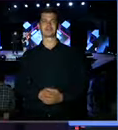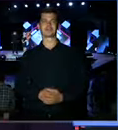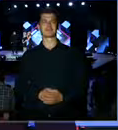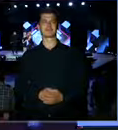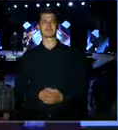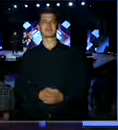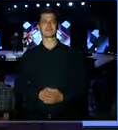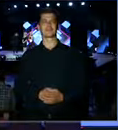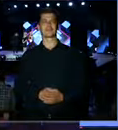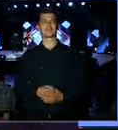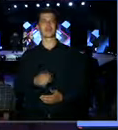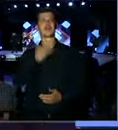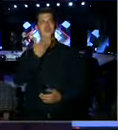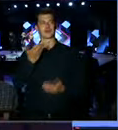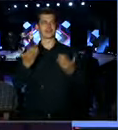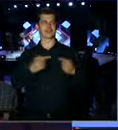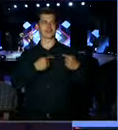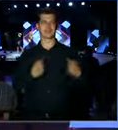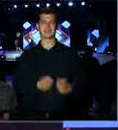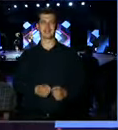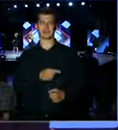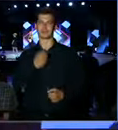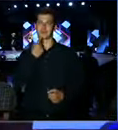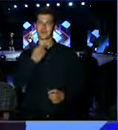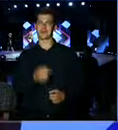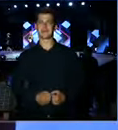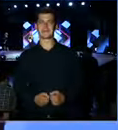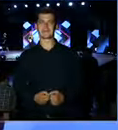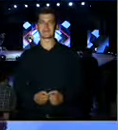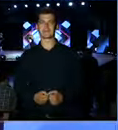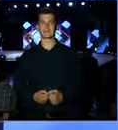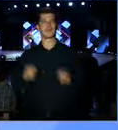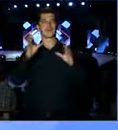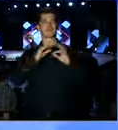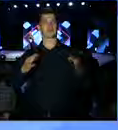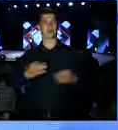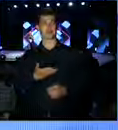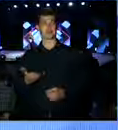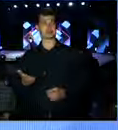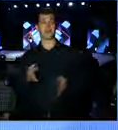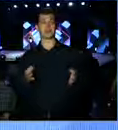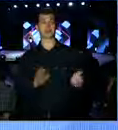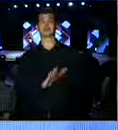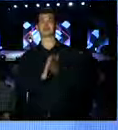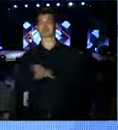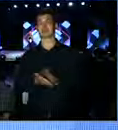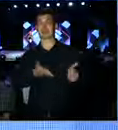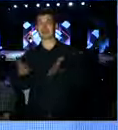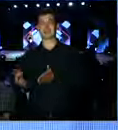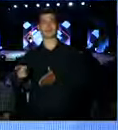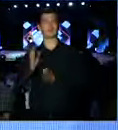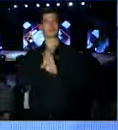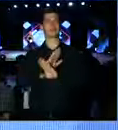Panie Elżbieto, panie Robercie, bardzo dziękujemy serdecznie za zabranie głosu. Szanowni Państwo, my przechodzimy płynnie do